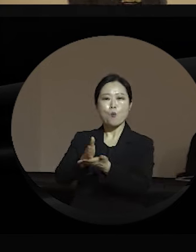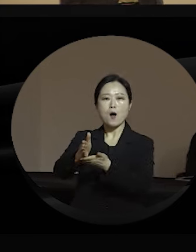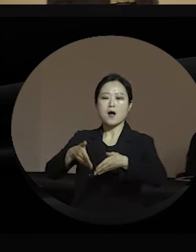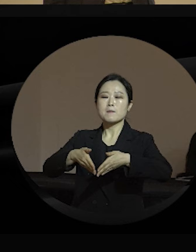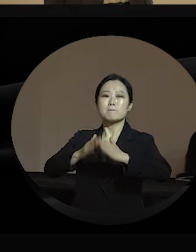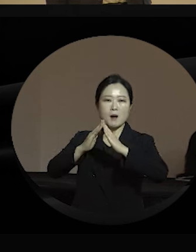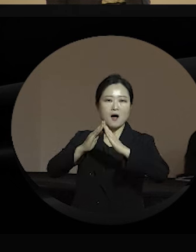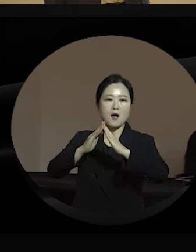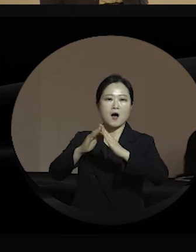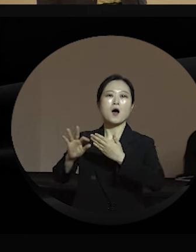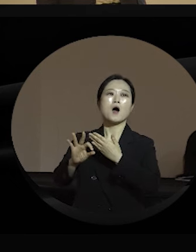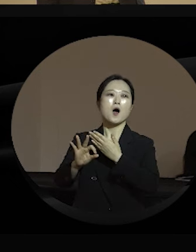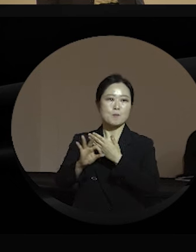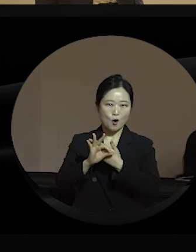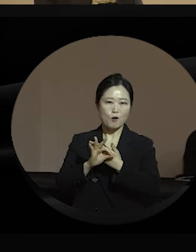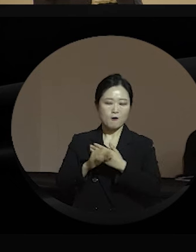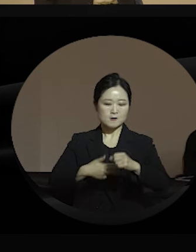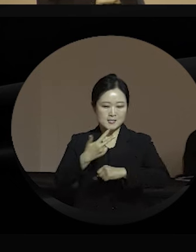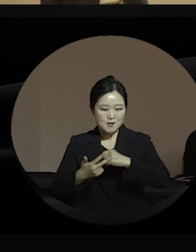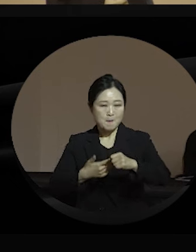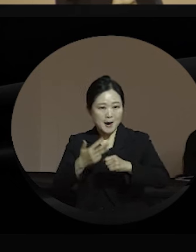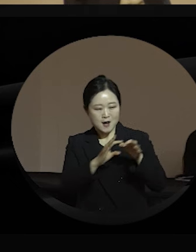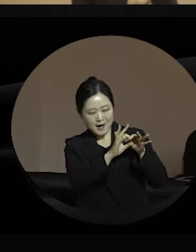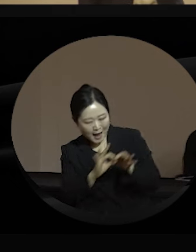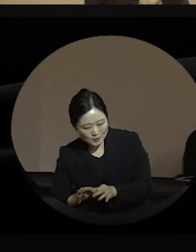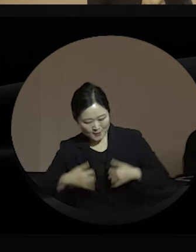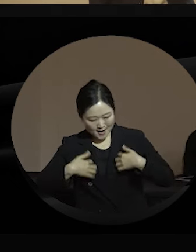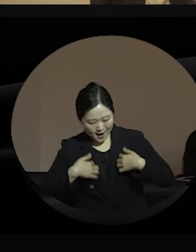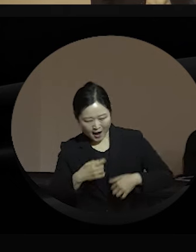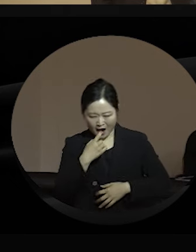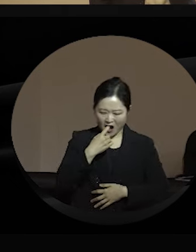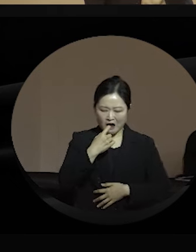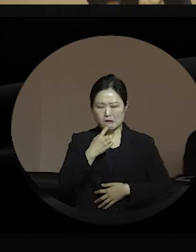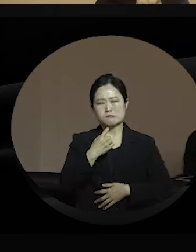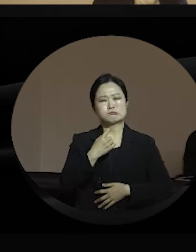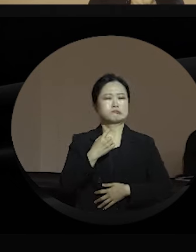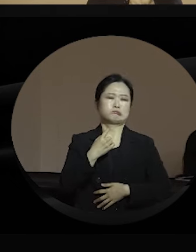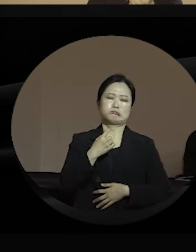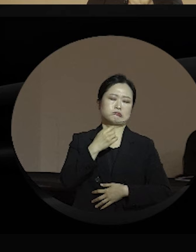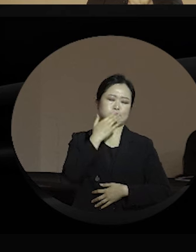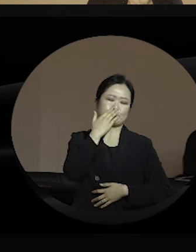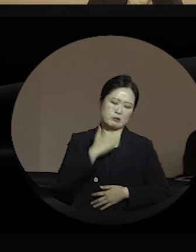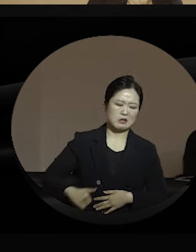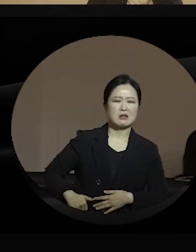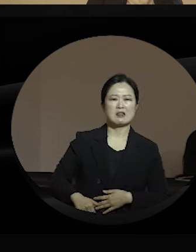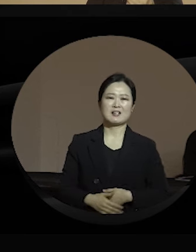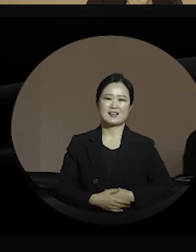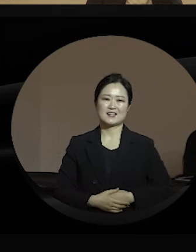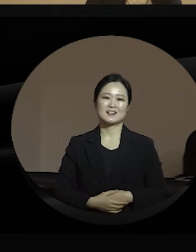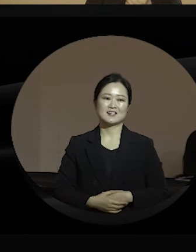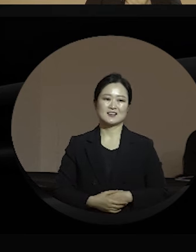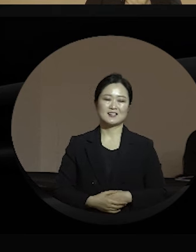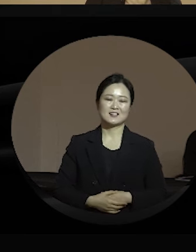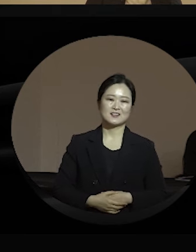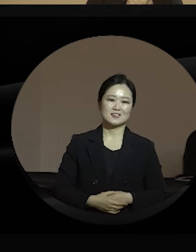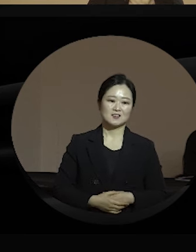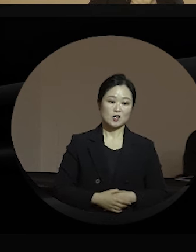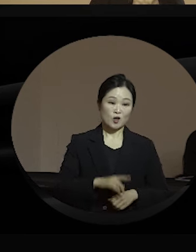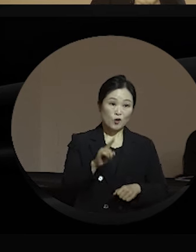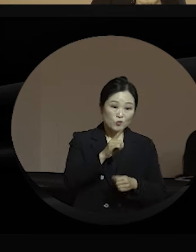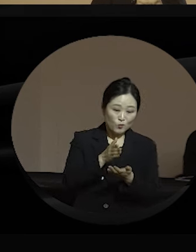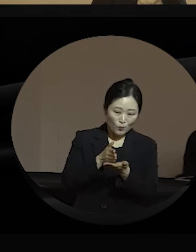앞서가게 선행하고, 이렇게 7년, 8년을 게임을 배우면 게임이 재미없어요. 게임의 재미있는 요소들이 다 사라져요. 우리가 특정